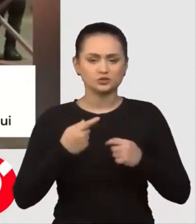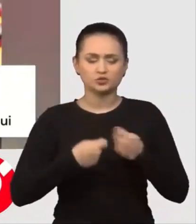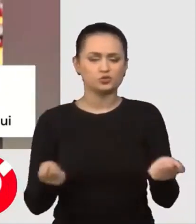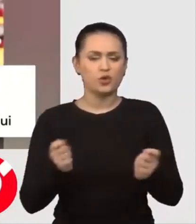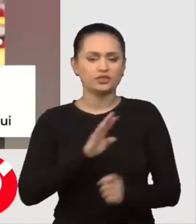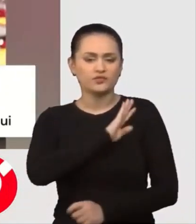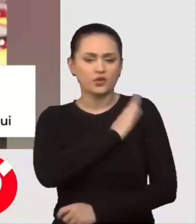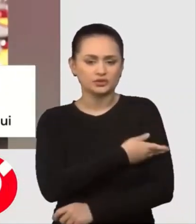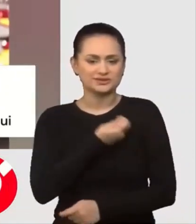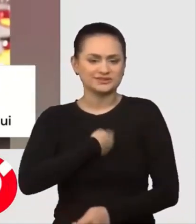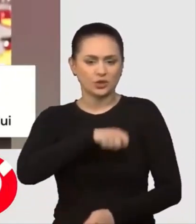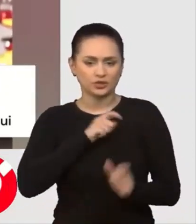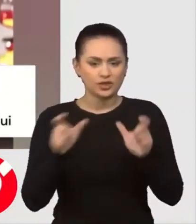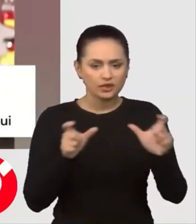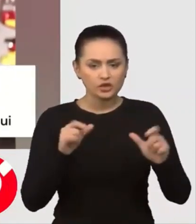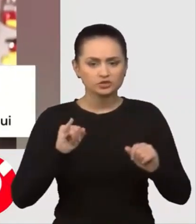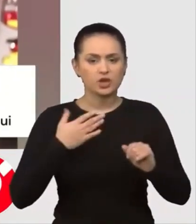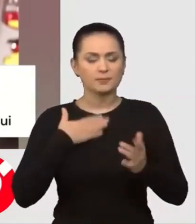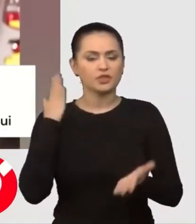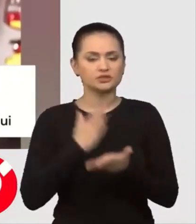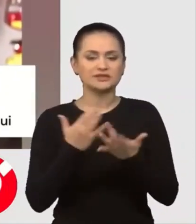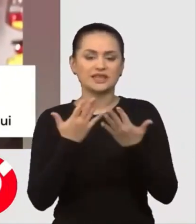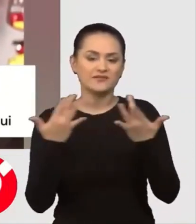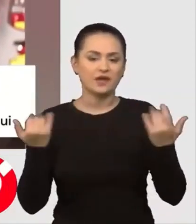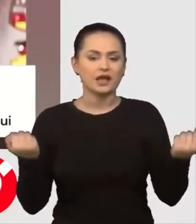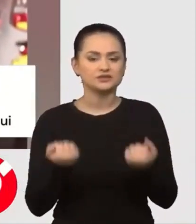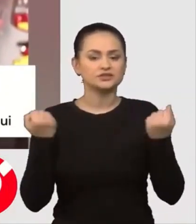Să